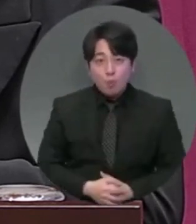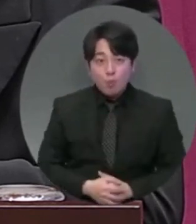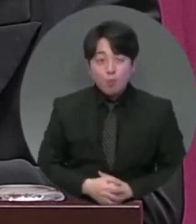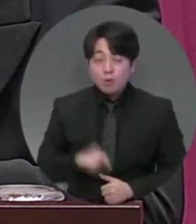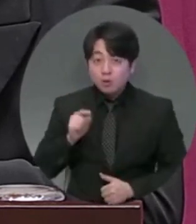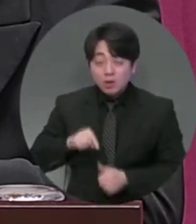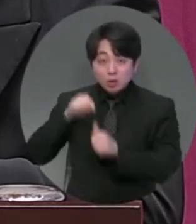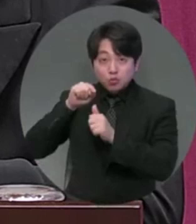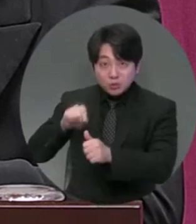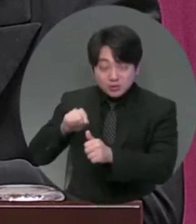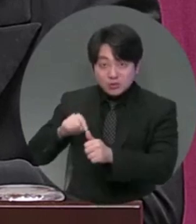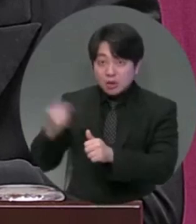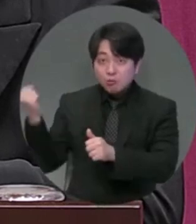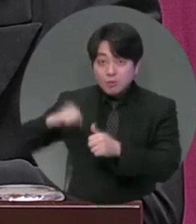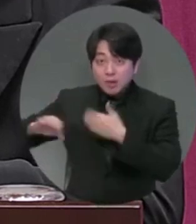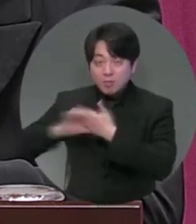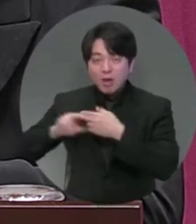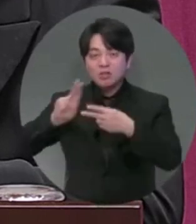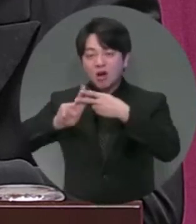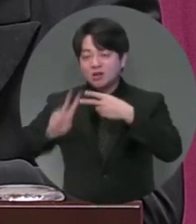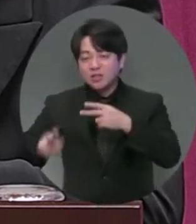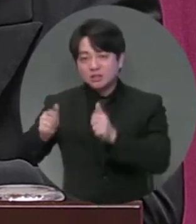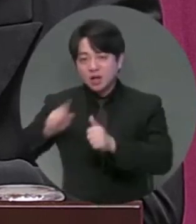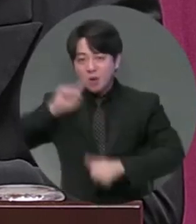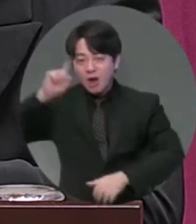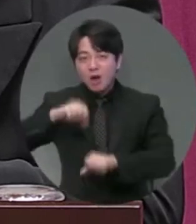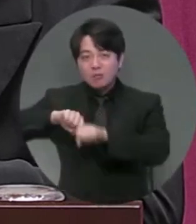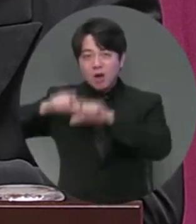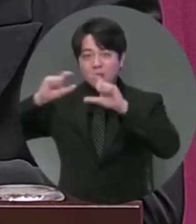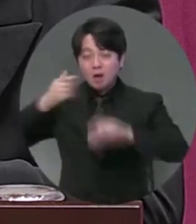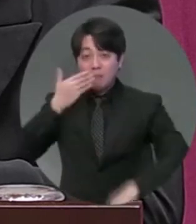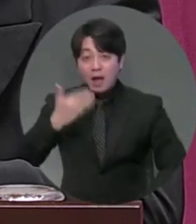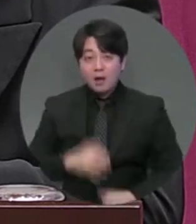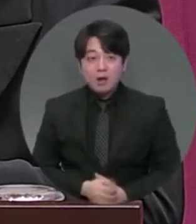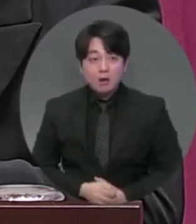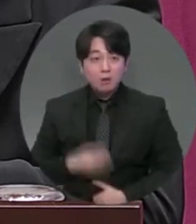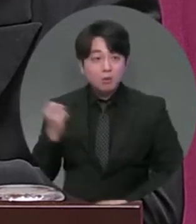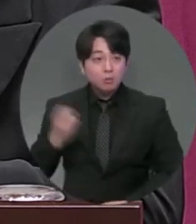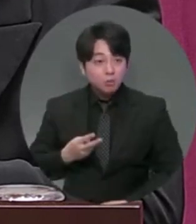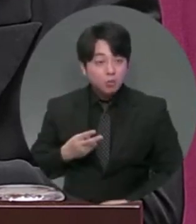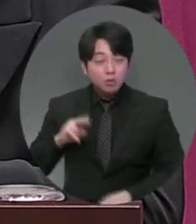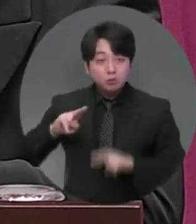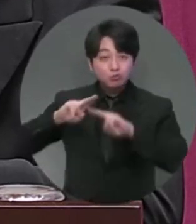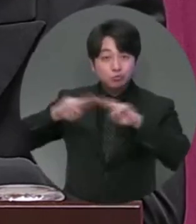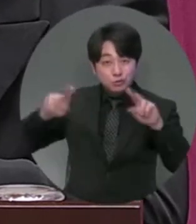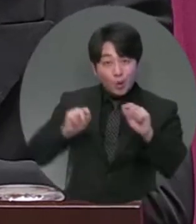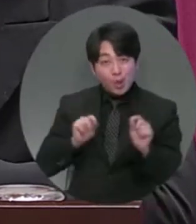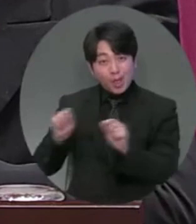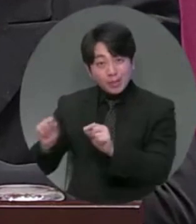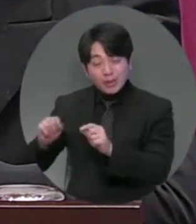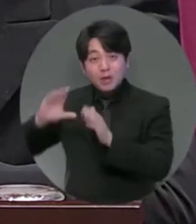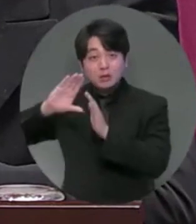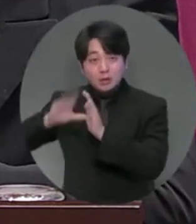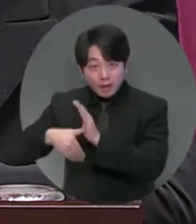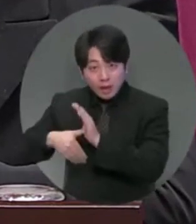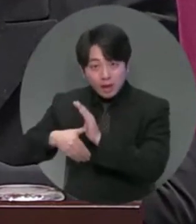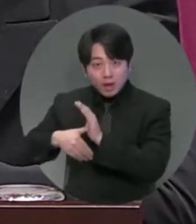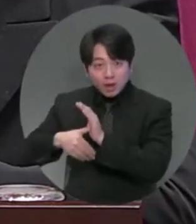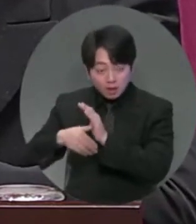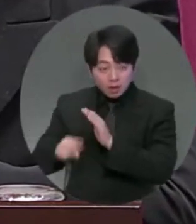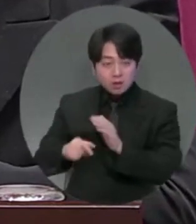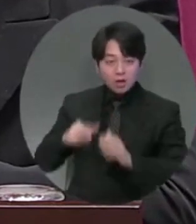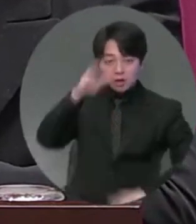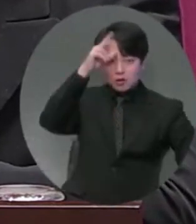위반할 경우 형사처벌 규정을 넣었고 응급조치 잠정조치에 취소 변경 연장 시에 사법경찰관이 직접